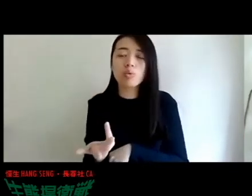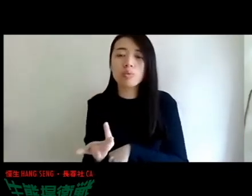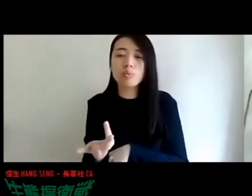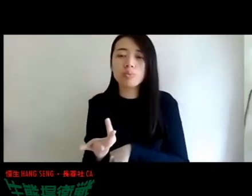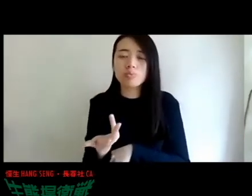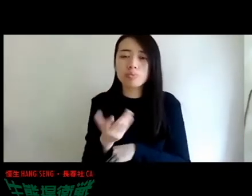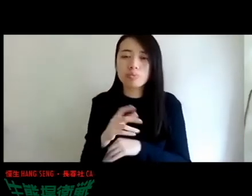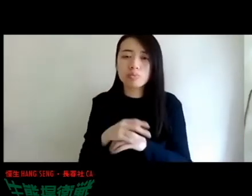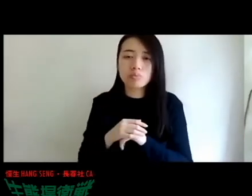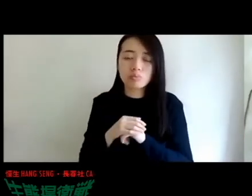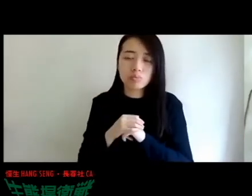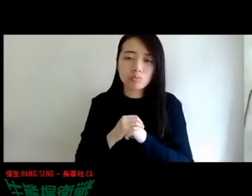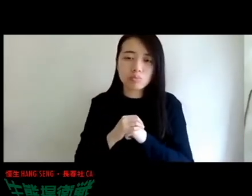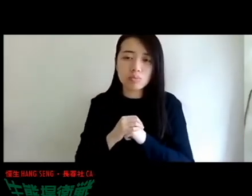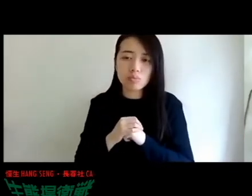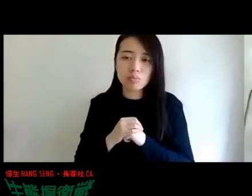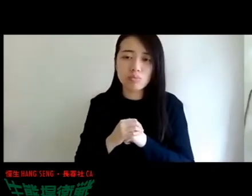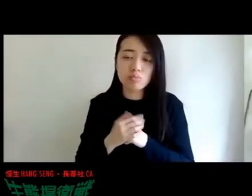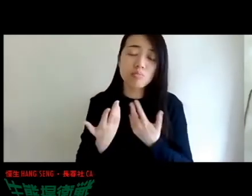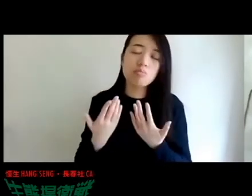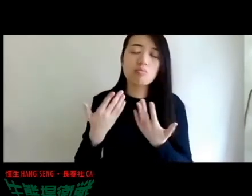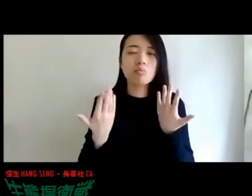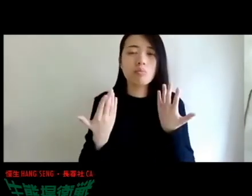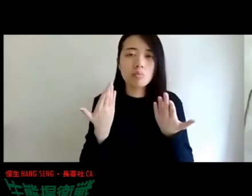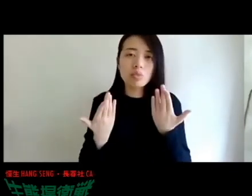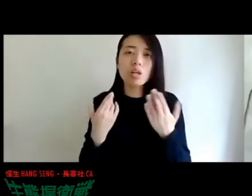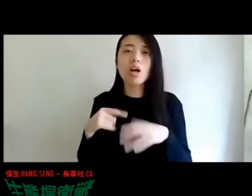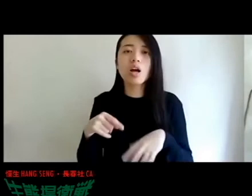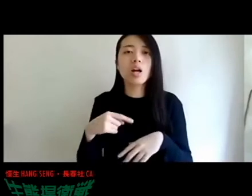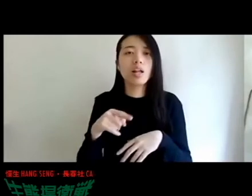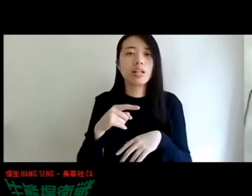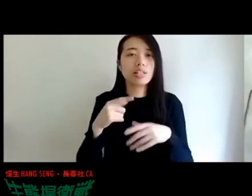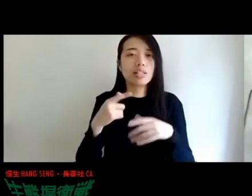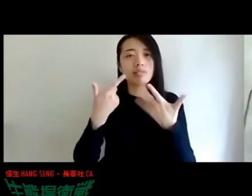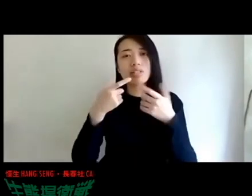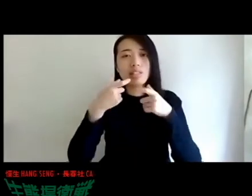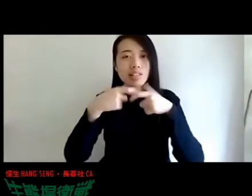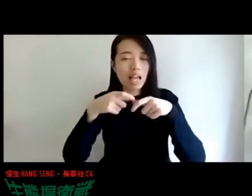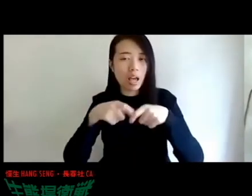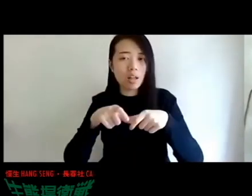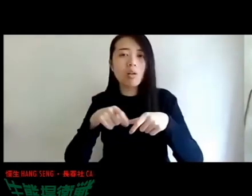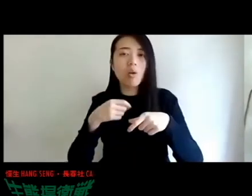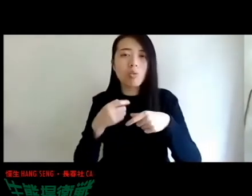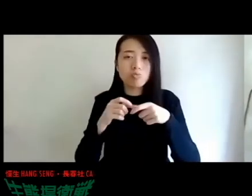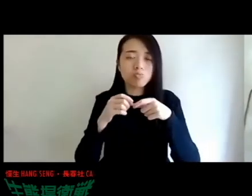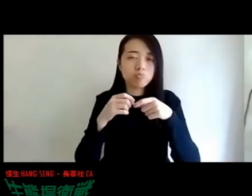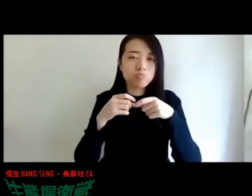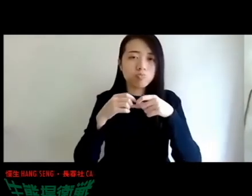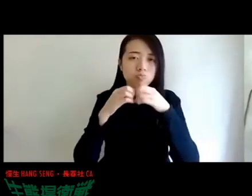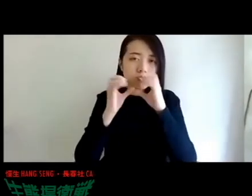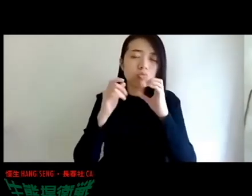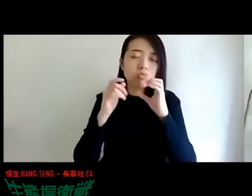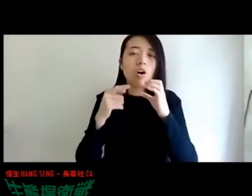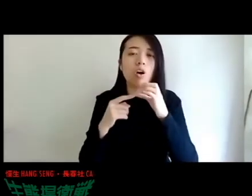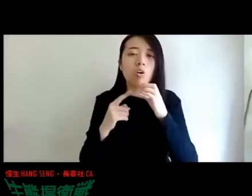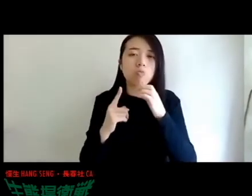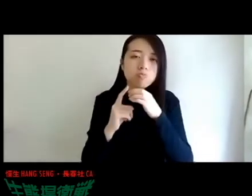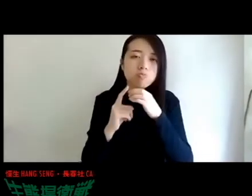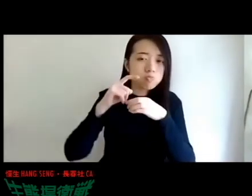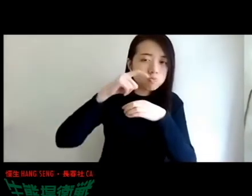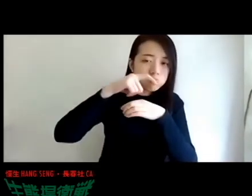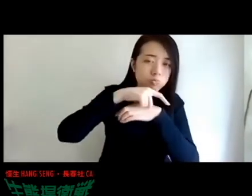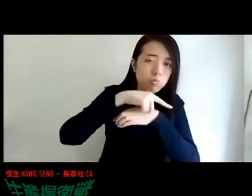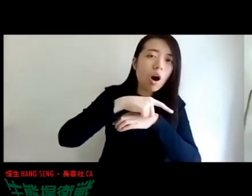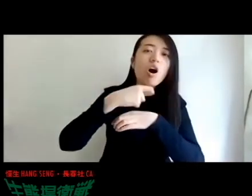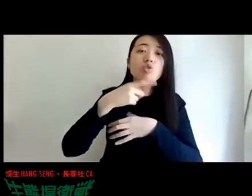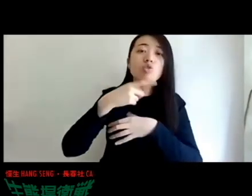喺佢蛋啦變咗一個蟲嘅時候咧，佢可能會食樹葉嘅一啲部分嘅。咁如果佢唔